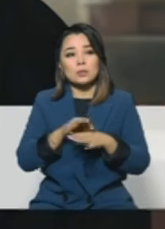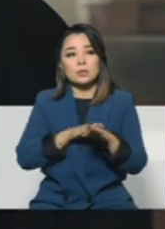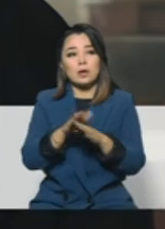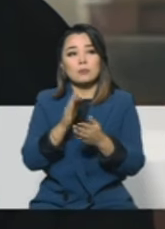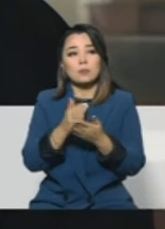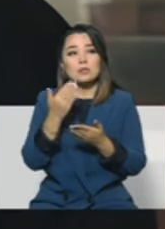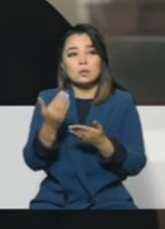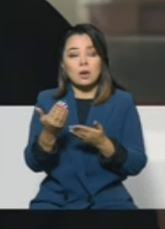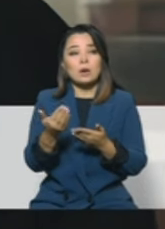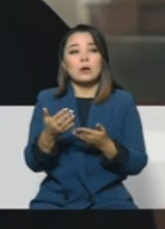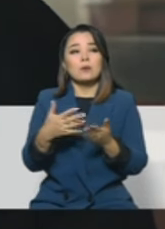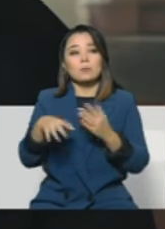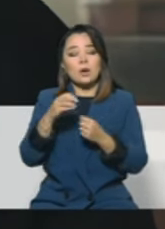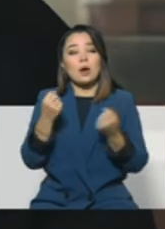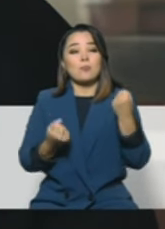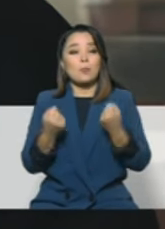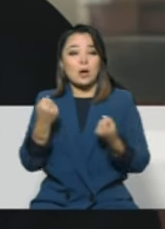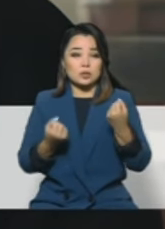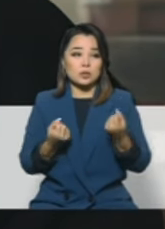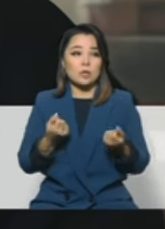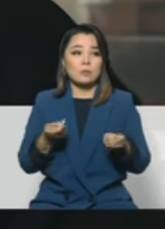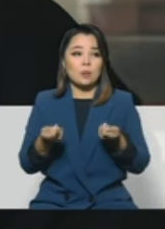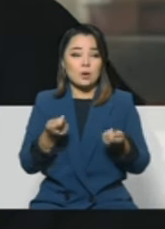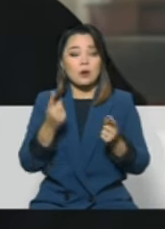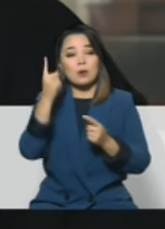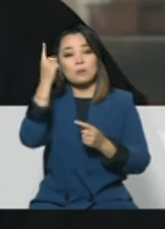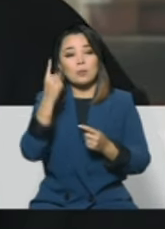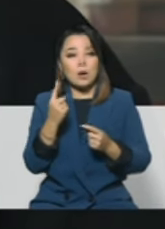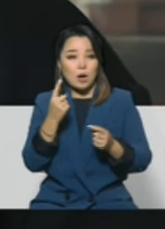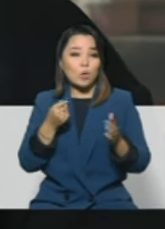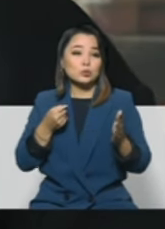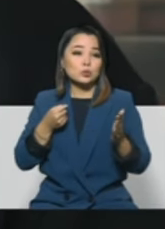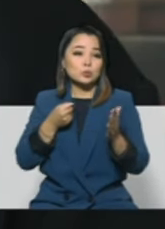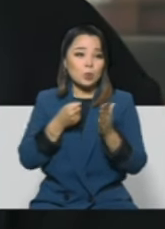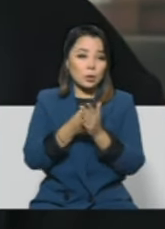болсақ, біз машина айдап келе жатып, бағанға соғыла қалған